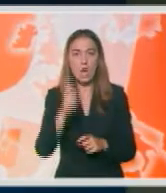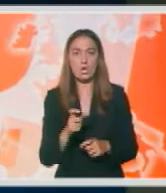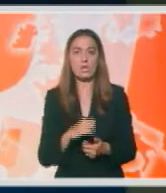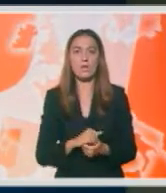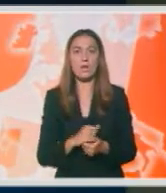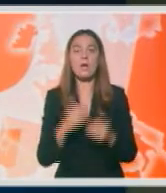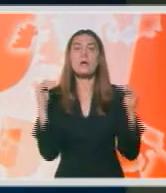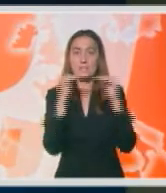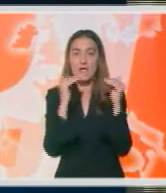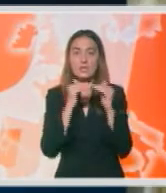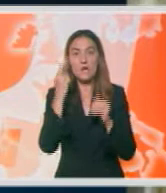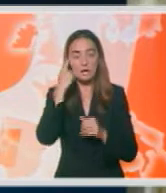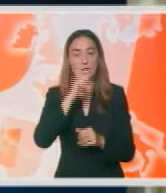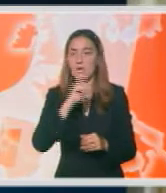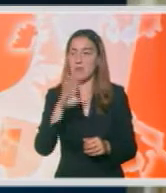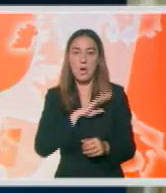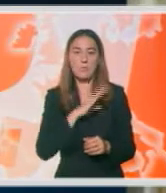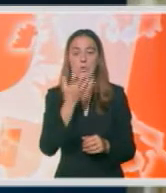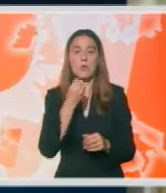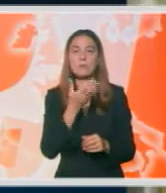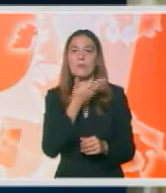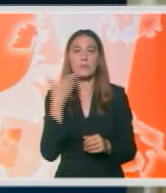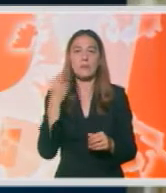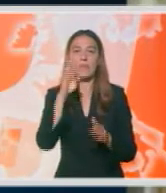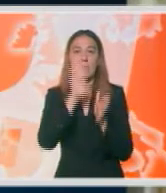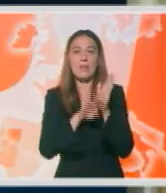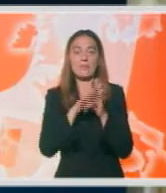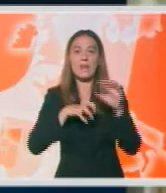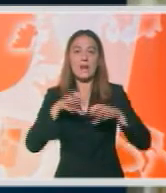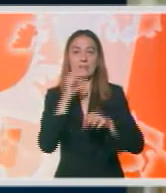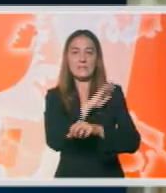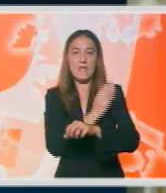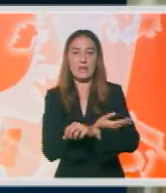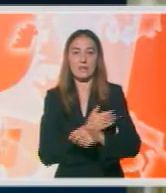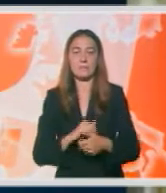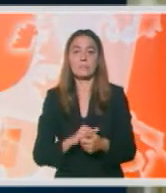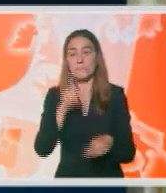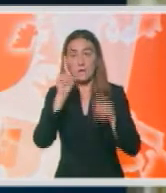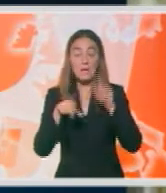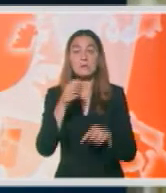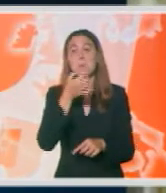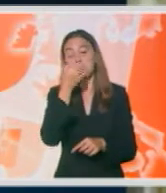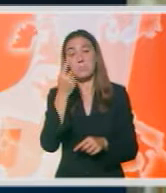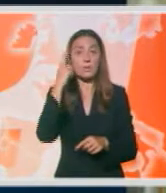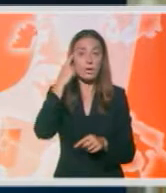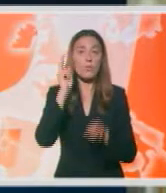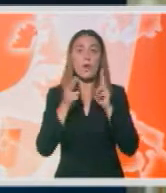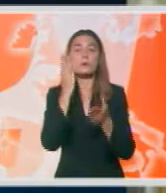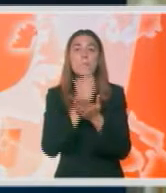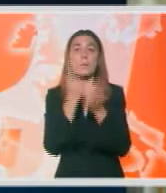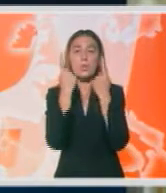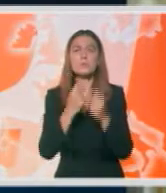Xianrong slaže se da Kina nije u opasnosti od nedostatka jeftine radne snage. Neki se pitaju kako smo bili u stanju